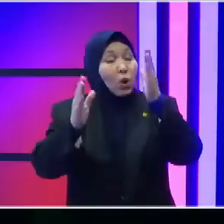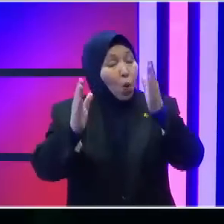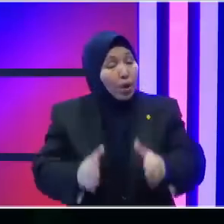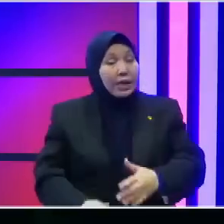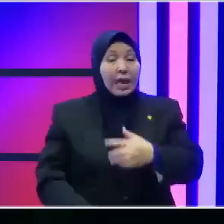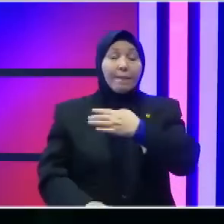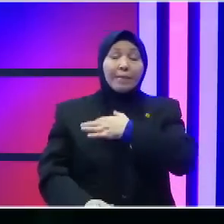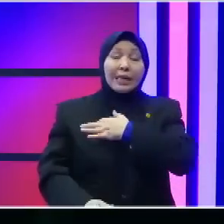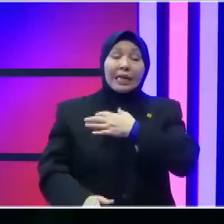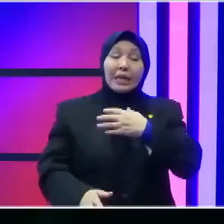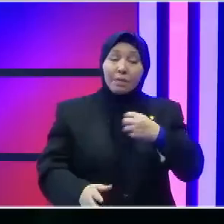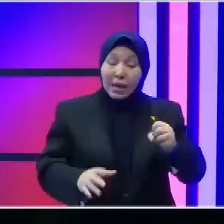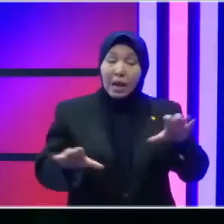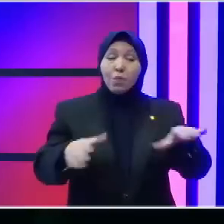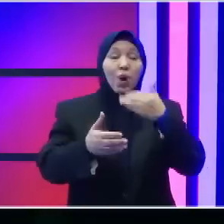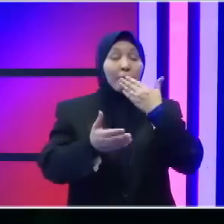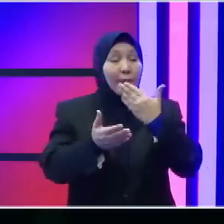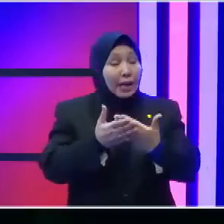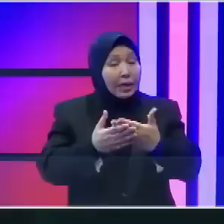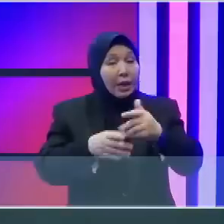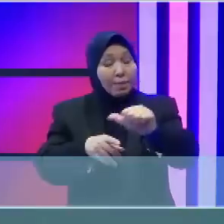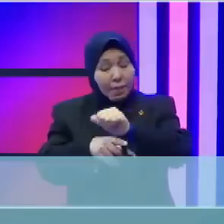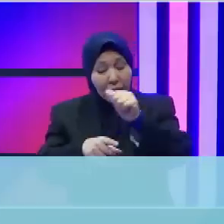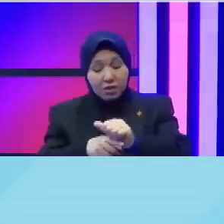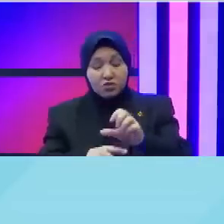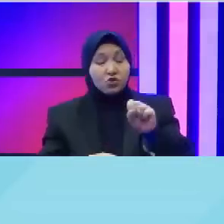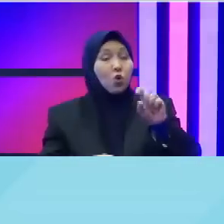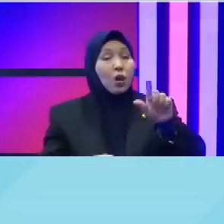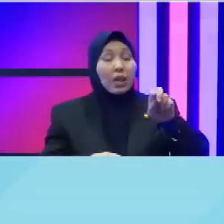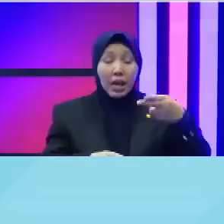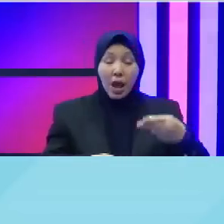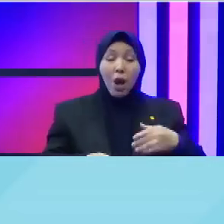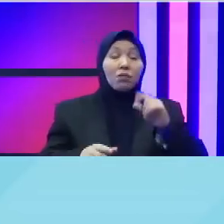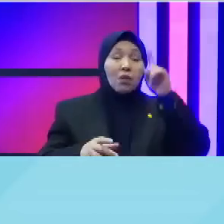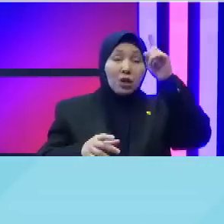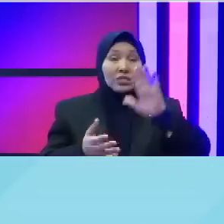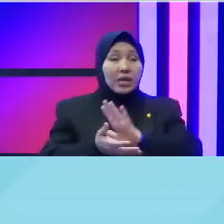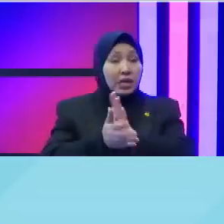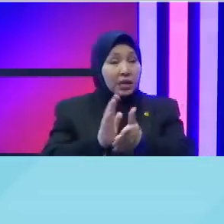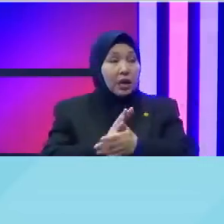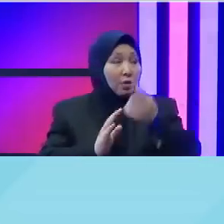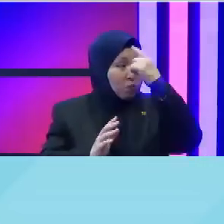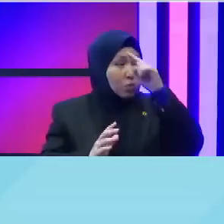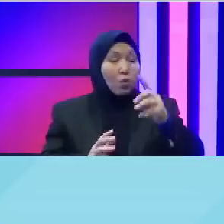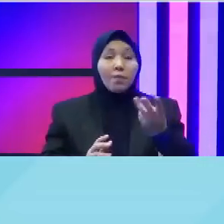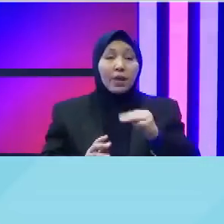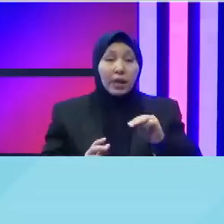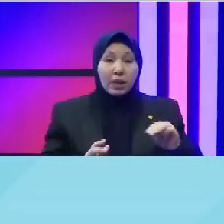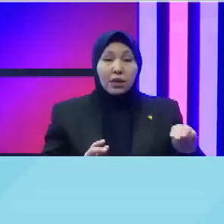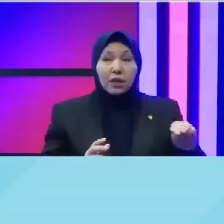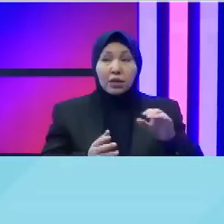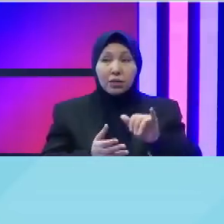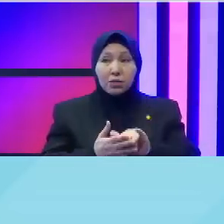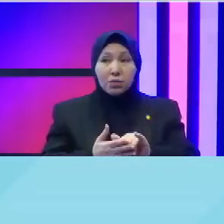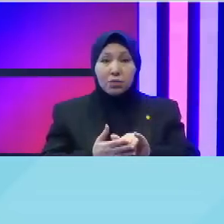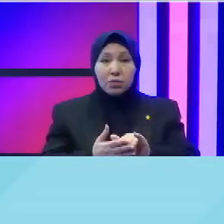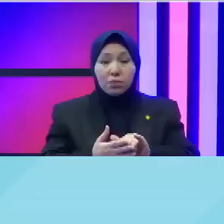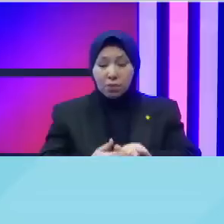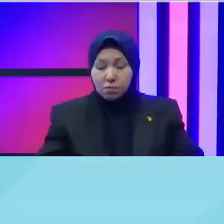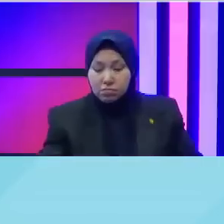orang-orang yang beriman dan melakukan kebaikan, beramal soleh, Allah menjadikan bagi mereka Allah jadikan oleh Ar-Rahman